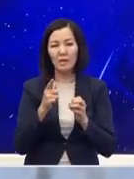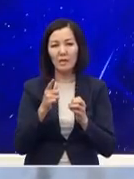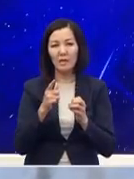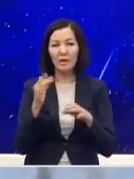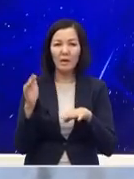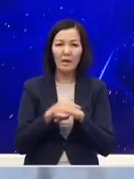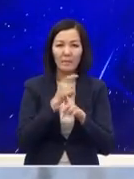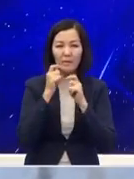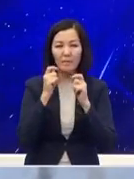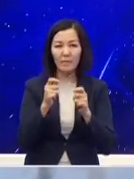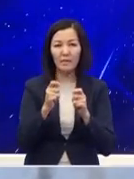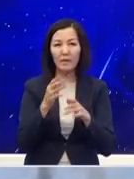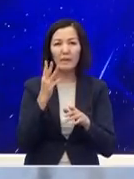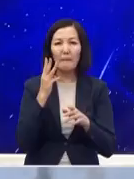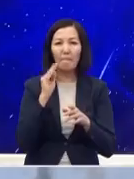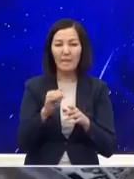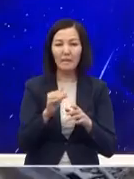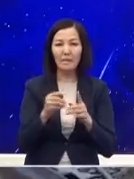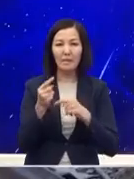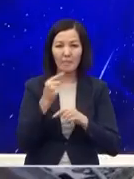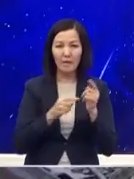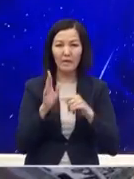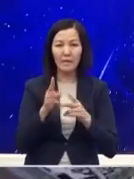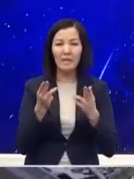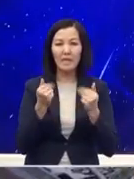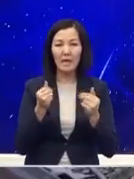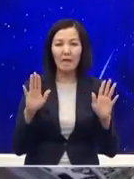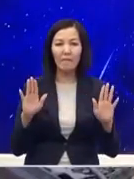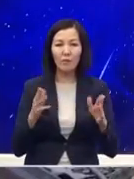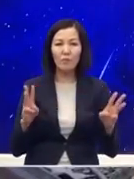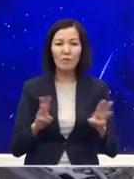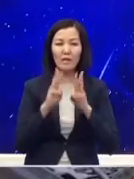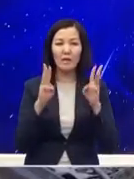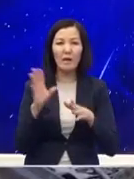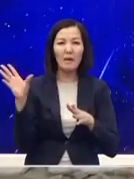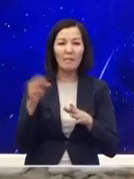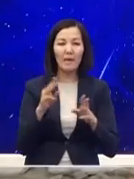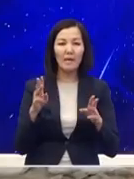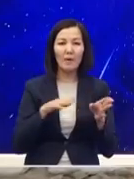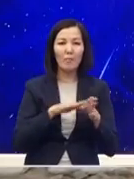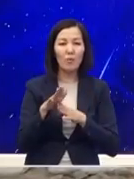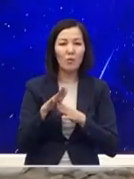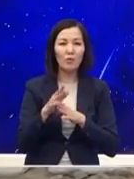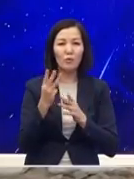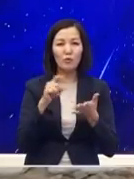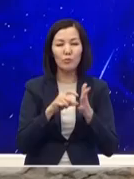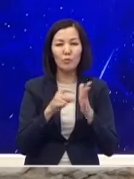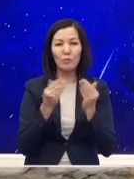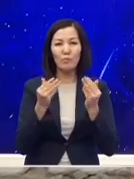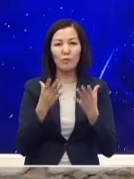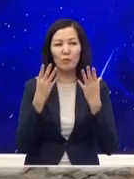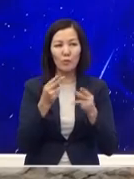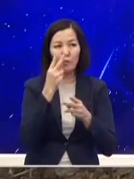берсеңиздер, Алла миң эсе кылдырып кайтарсын сиздерге. Я, тилсиз жау тирден басканын бәрин жалмапты. Бул үч бөлмөлү үйдүн бүгүнкү